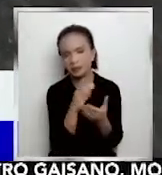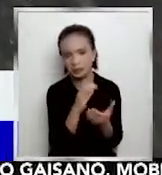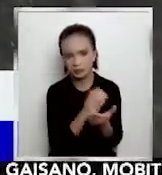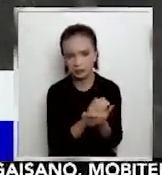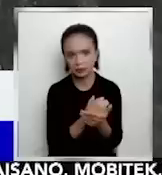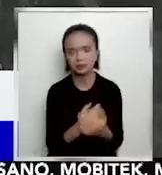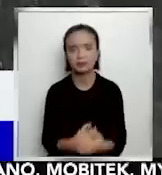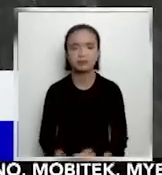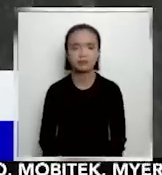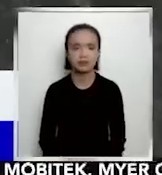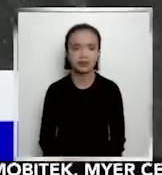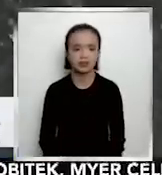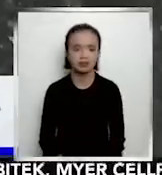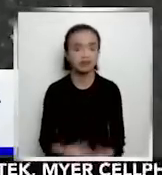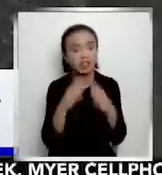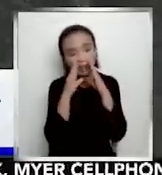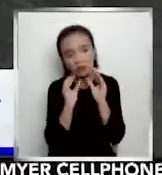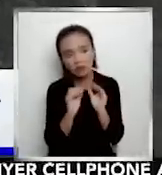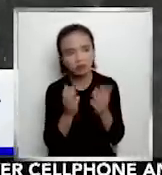Malungkot,